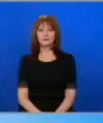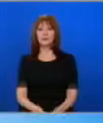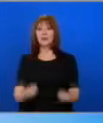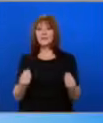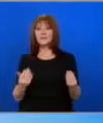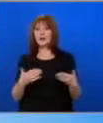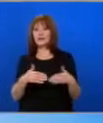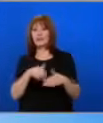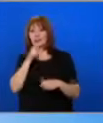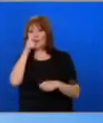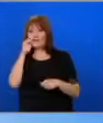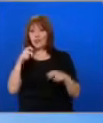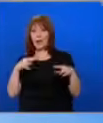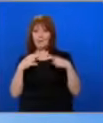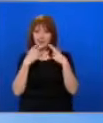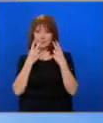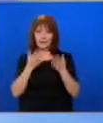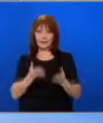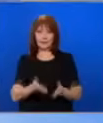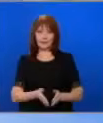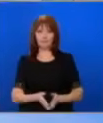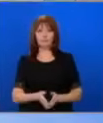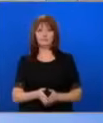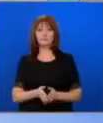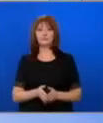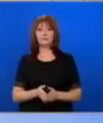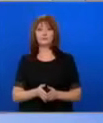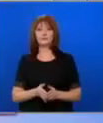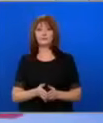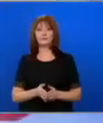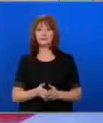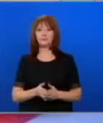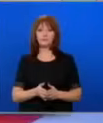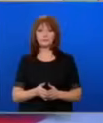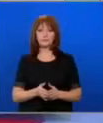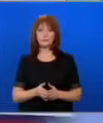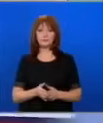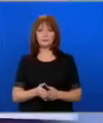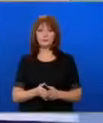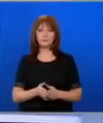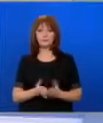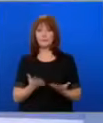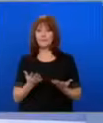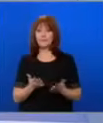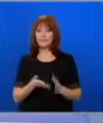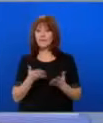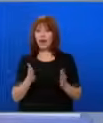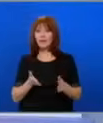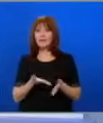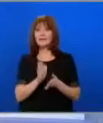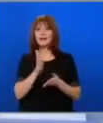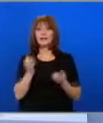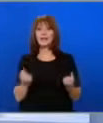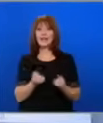Започва централната емисия по света и у нас. Аз съм Аделина Радева. Добър вечер. Аз съм Даниел Чипев. Здравейте. В ход е операция